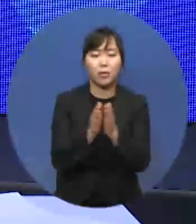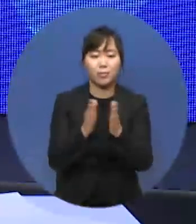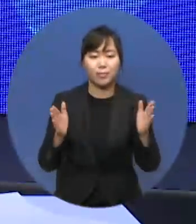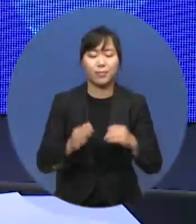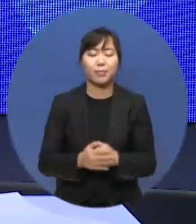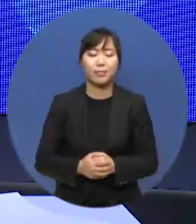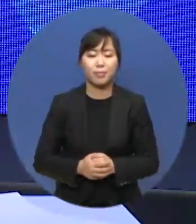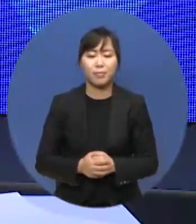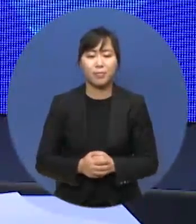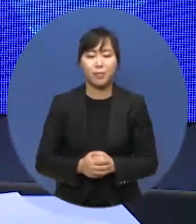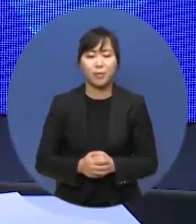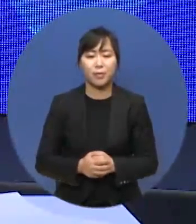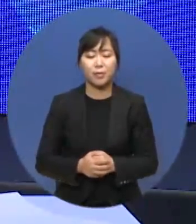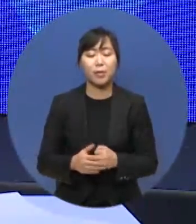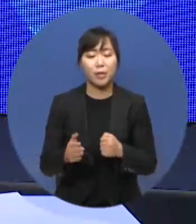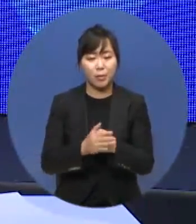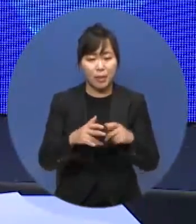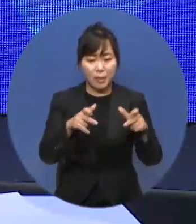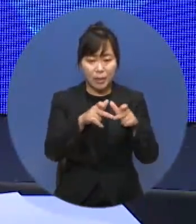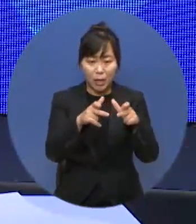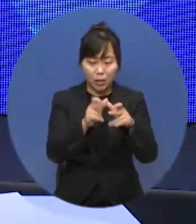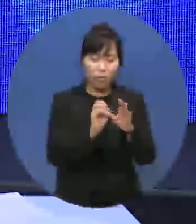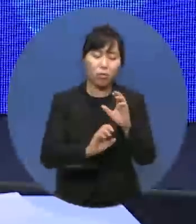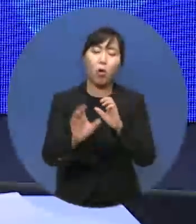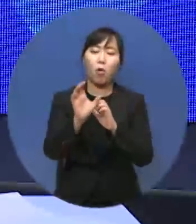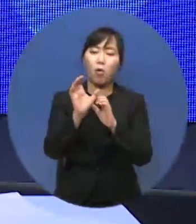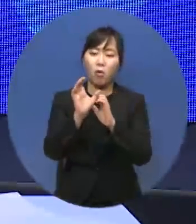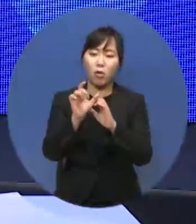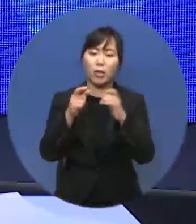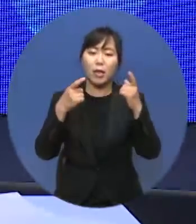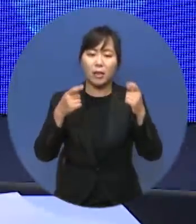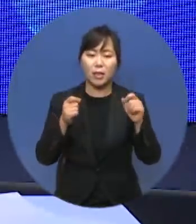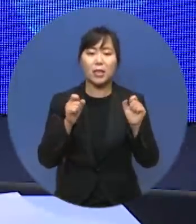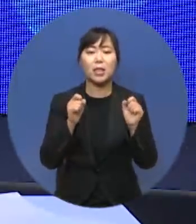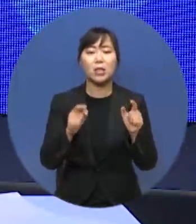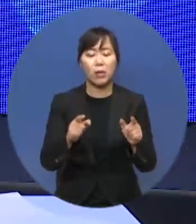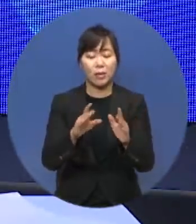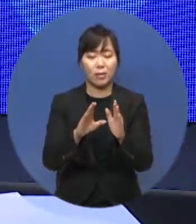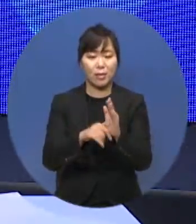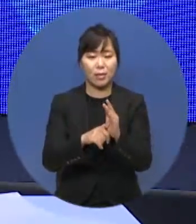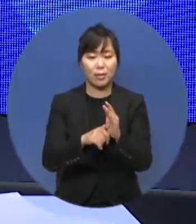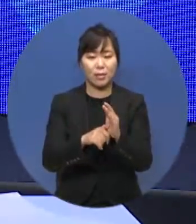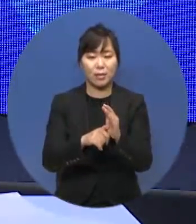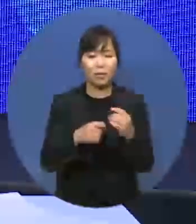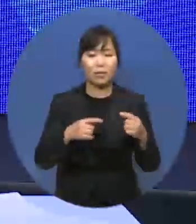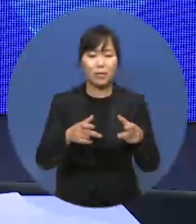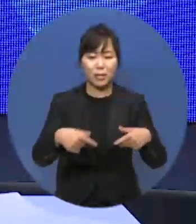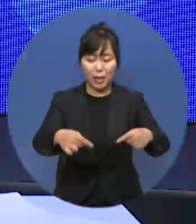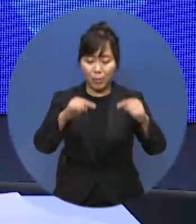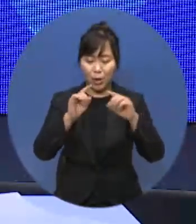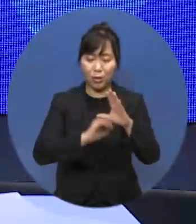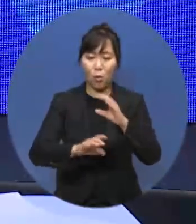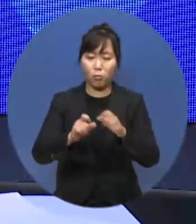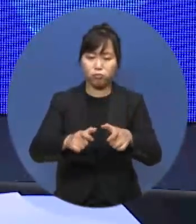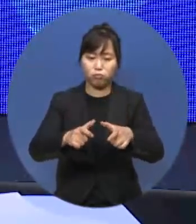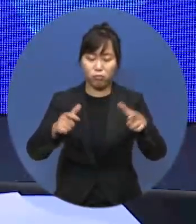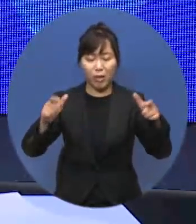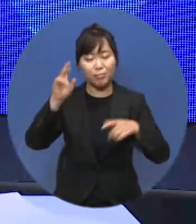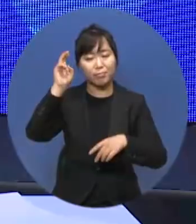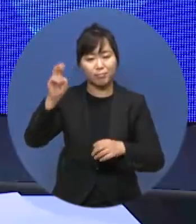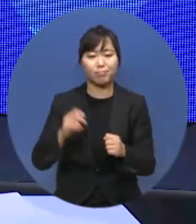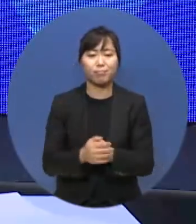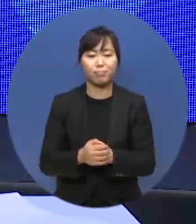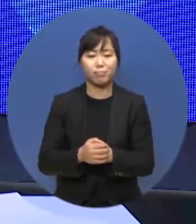됐는데요. 그렇기 때문에 장애인분들이 더더욱 이러한 기회에 있어서 더 참여가 확대될 것으로 예상이